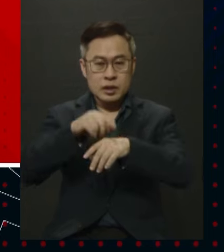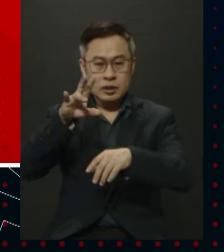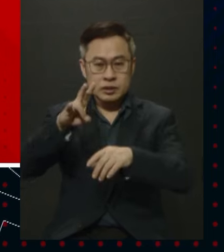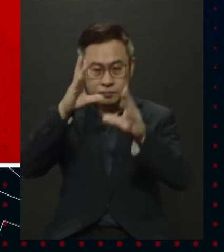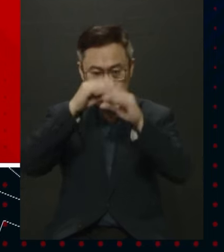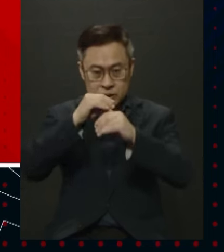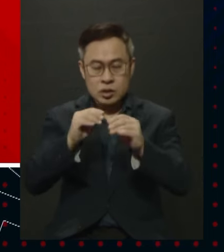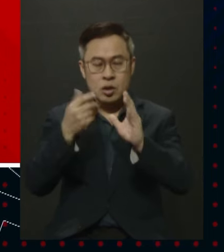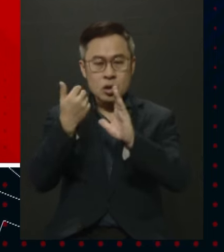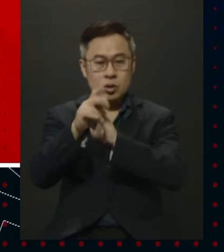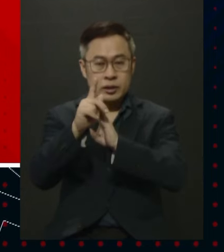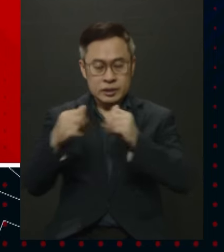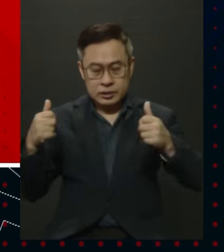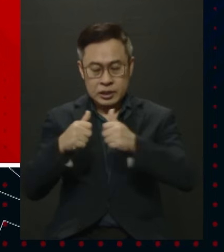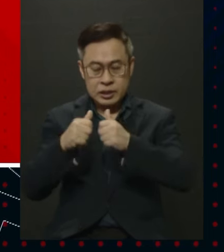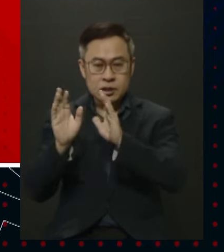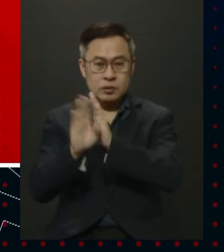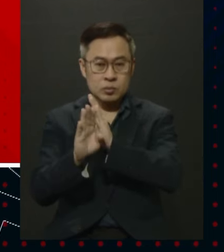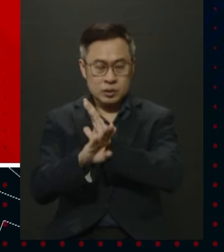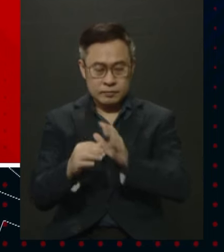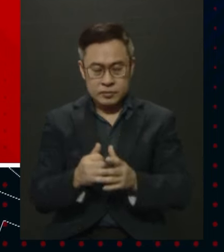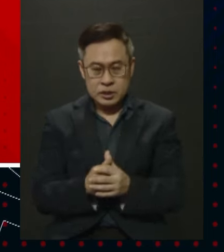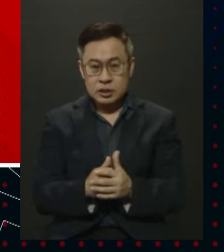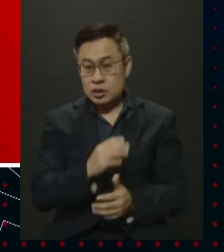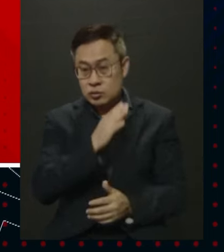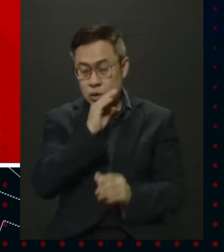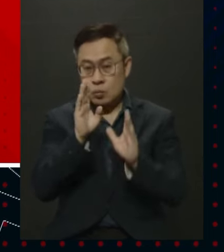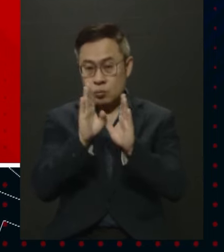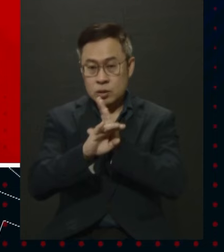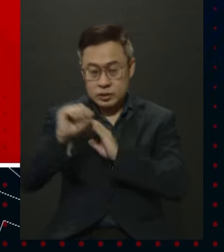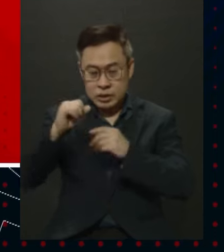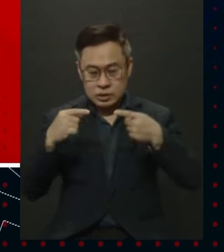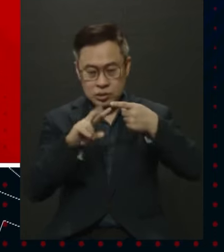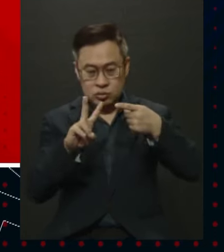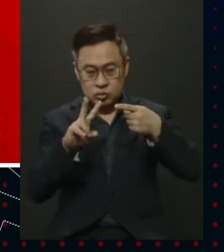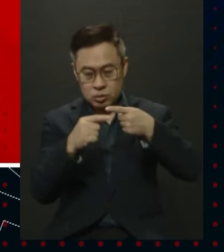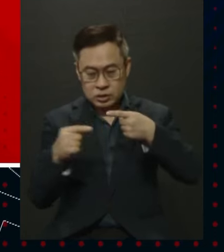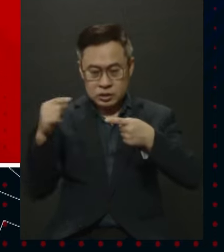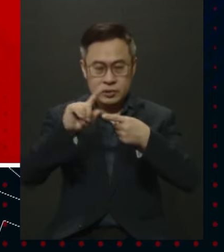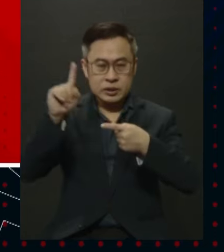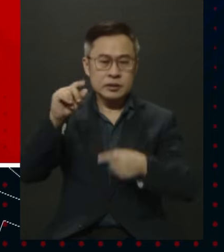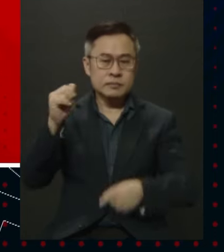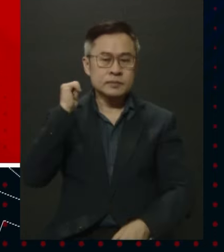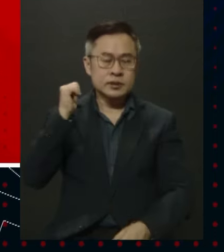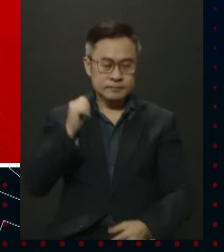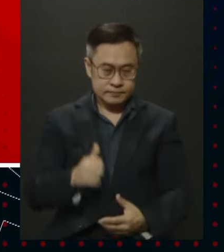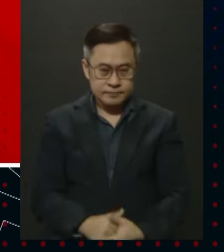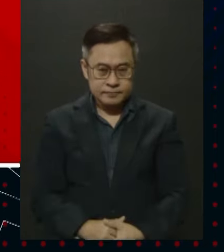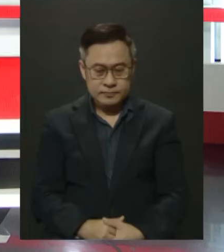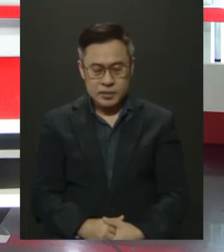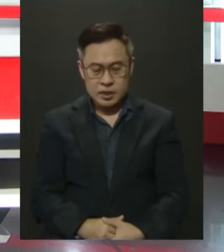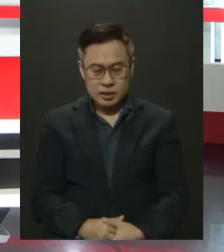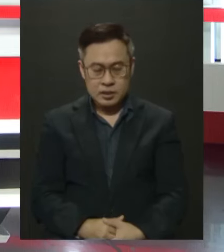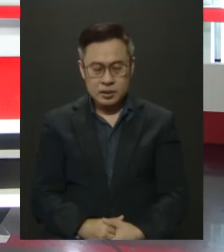อกับบุรีรัมย์ยูไนเต็ดนะคะซึ่งถ้าเกมนี้บุรีรัมย์สามารถเก็บ3แต้มได้สำเร็จเนี่ยก็จะมีแต้มเท่ากับ